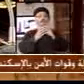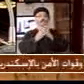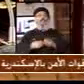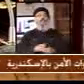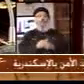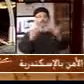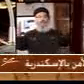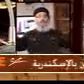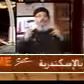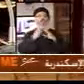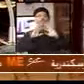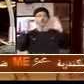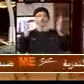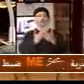الجمع،